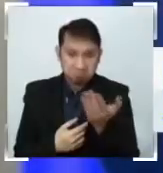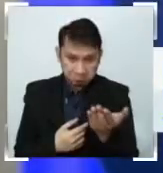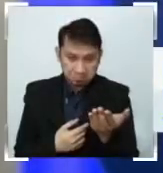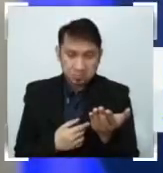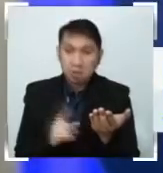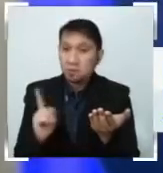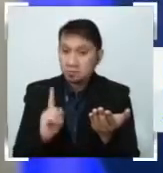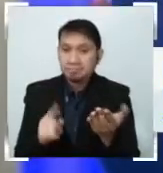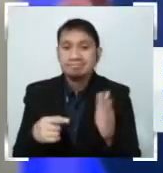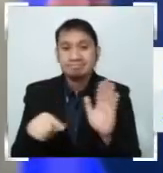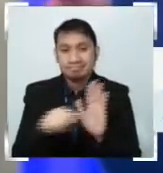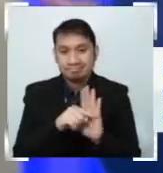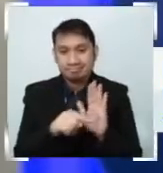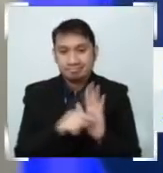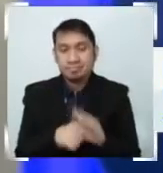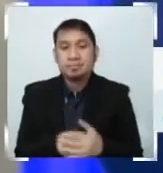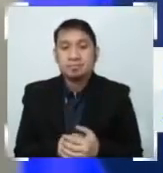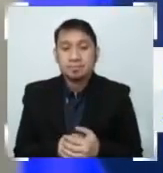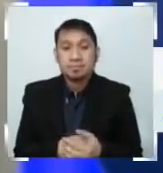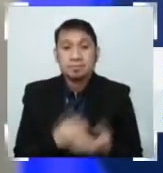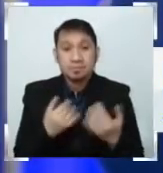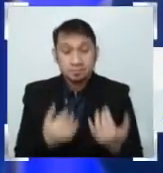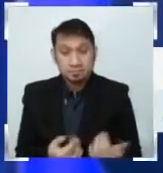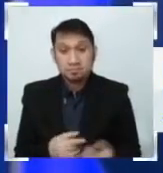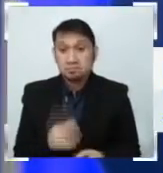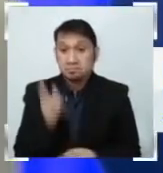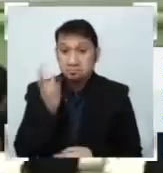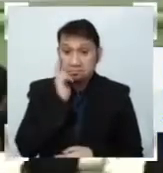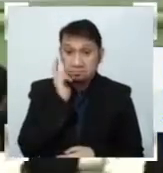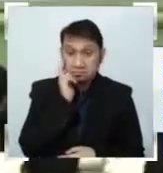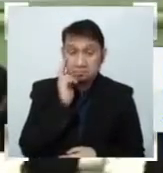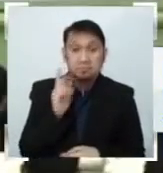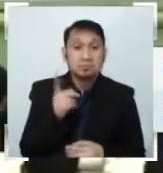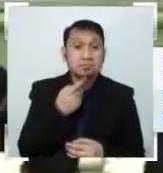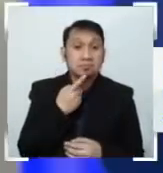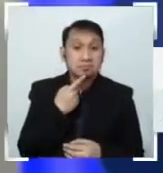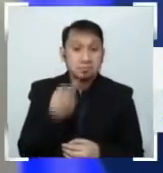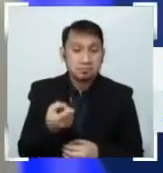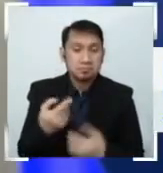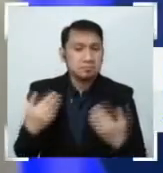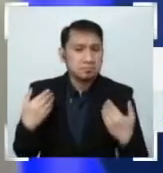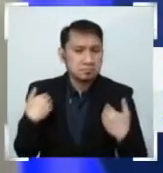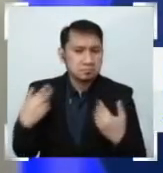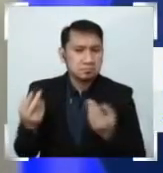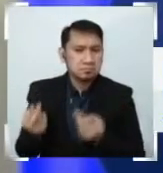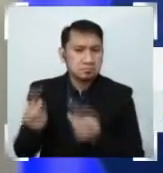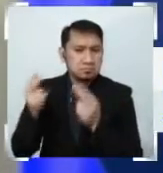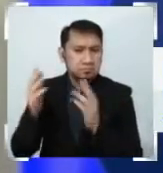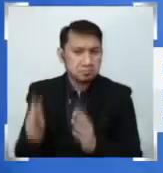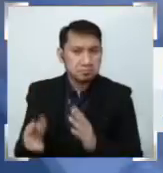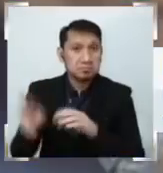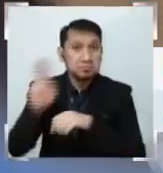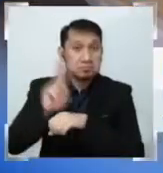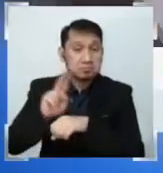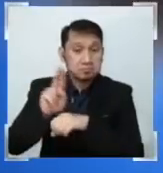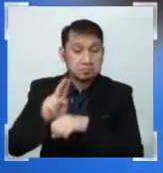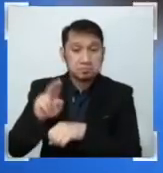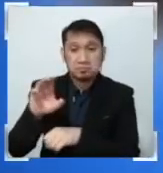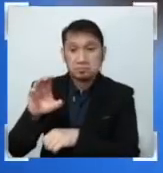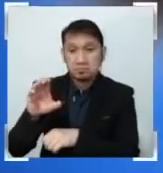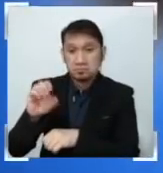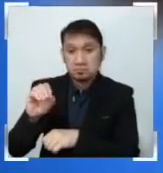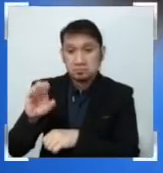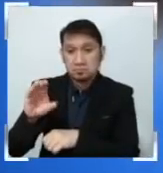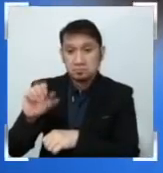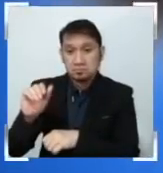negative. Matatanda ang nagsalita si Pangulong Duterte kamakailan na may kandidato umanong gumagamit ng cocaine. Sa isang